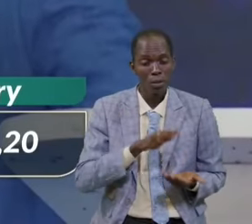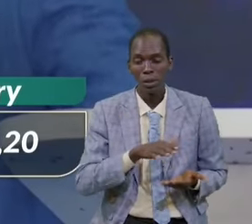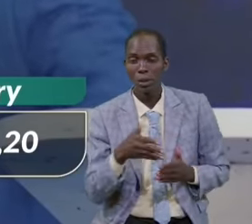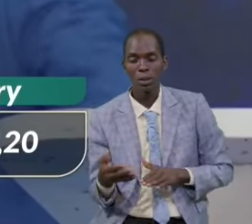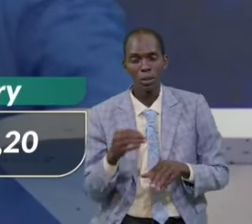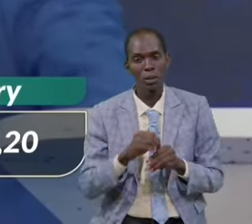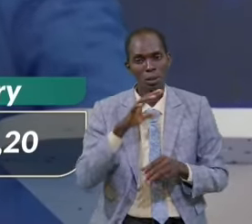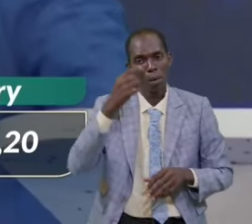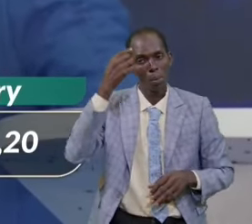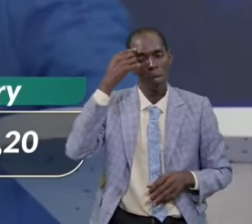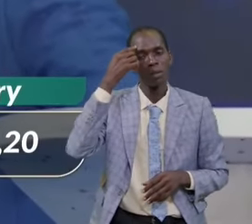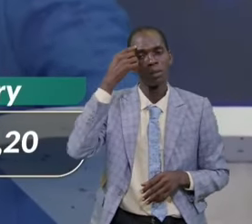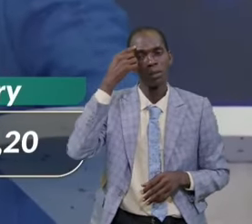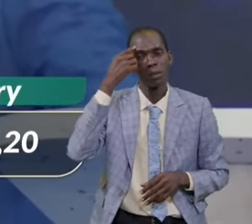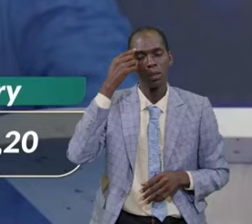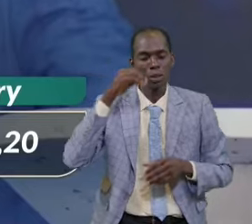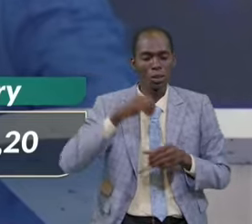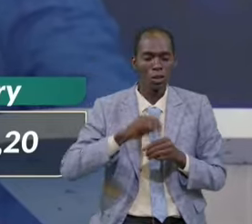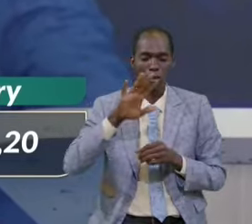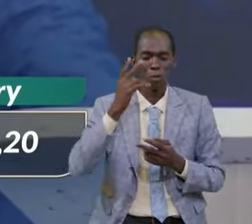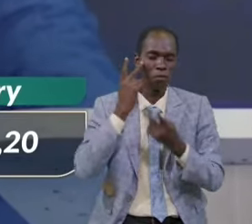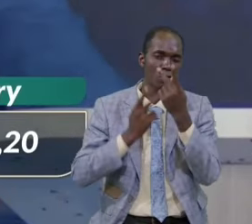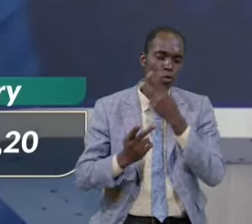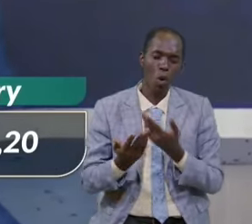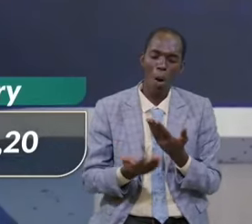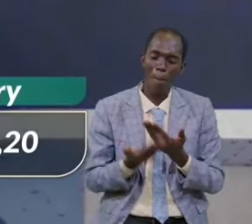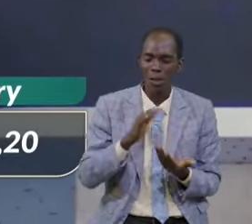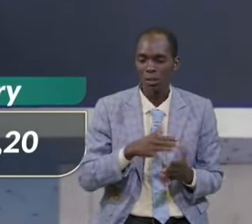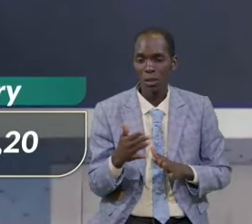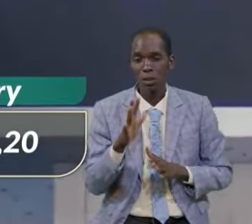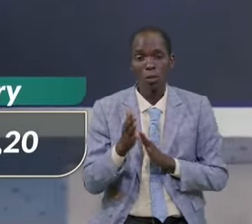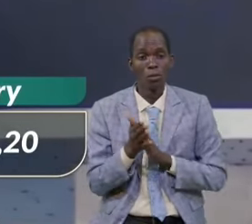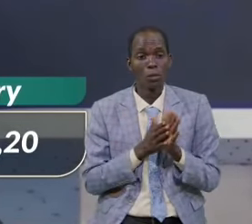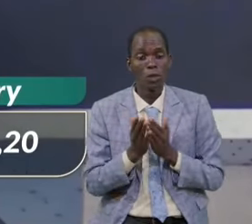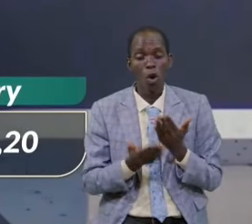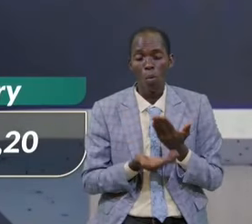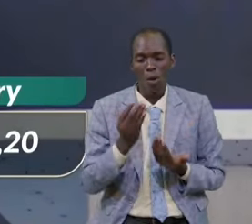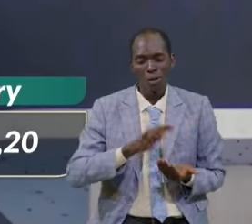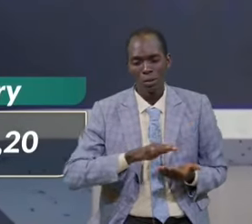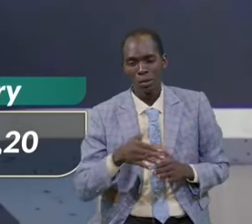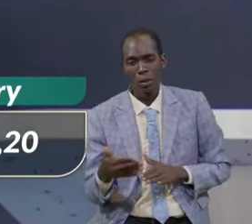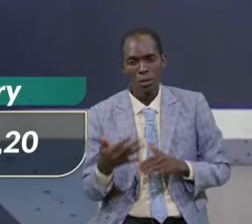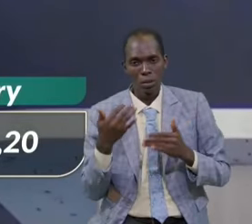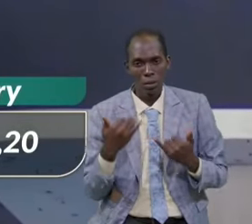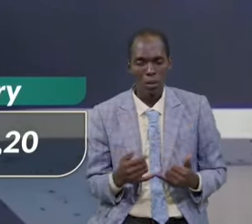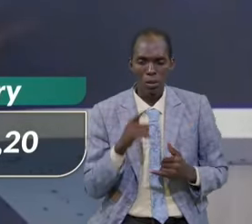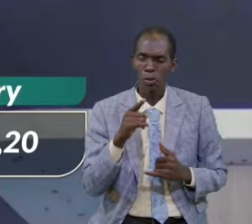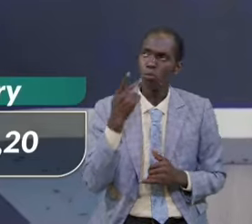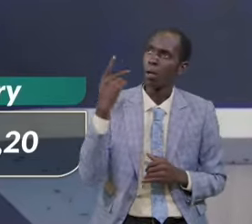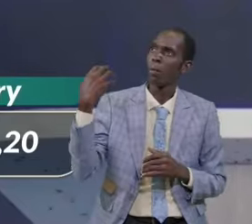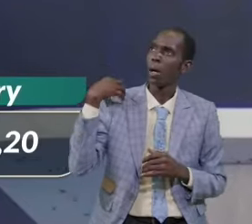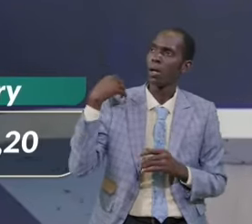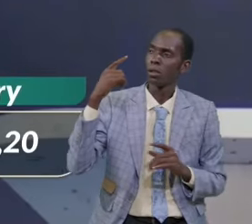votre pensée, dans votre vision, dans votre passion, maintenant, vous vous